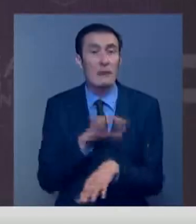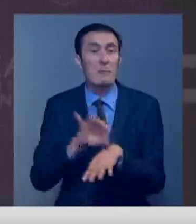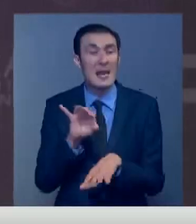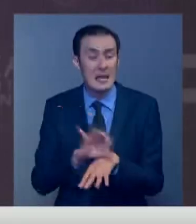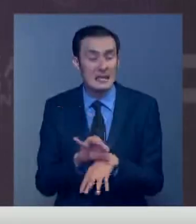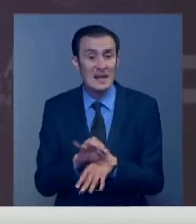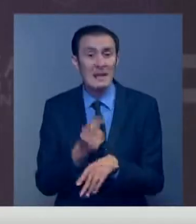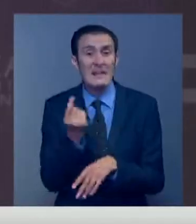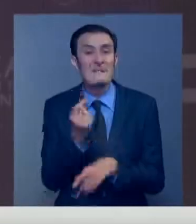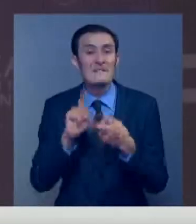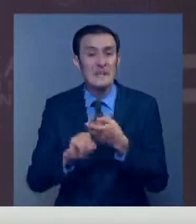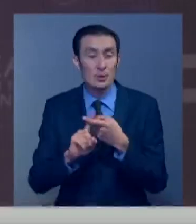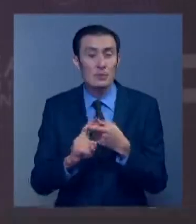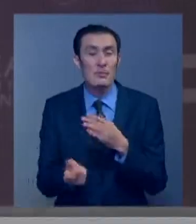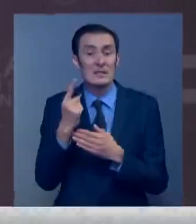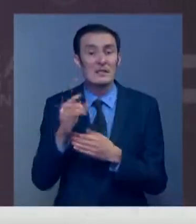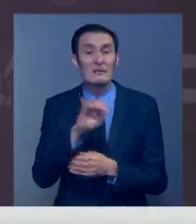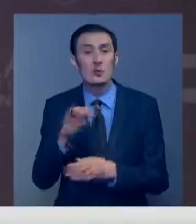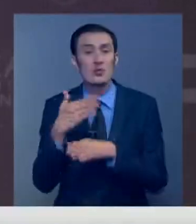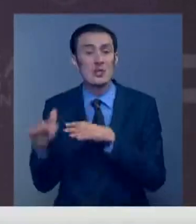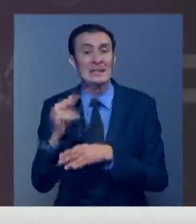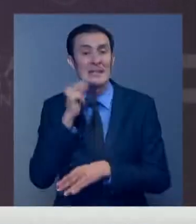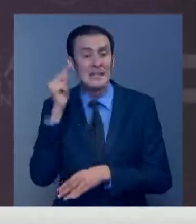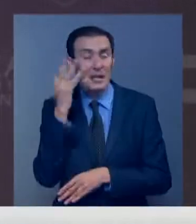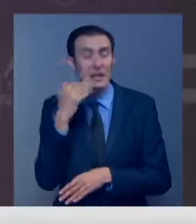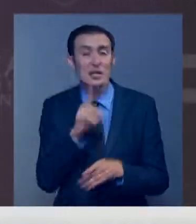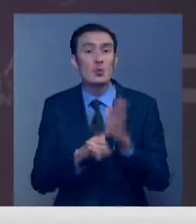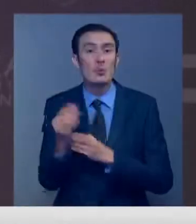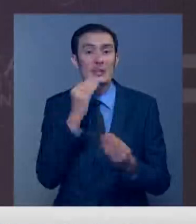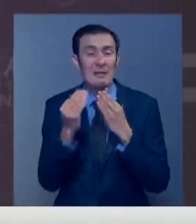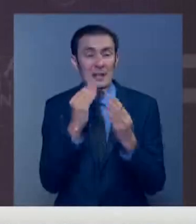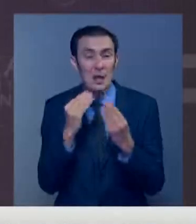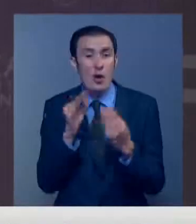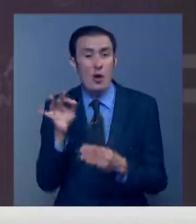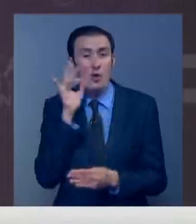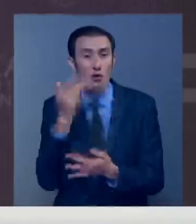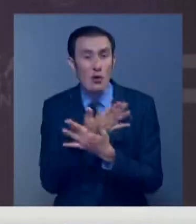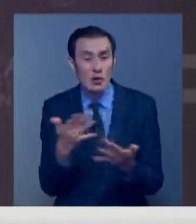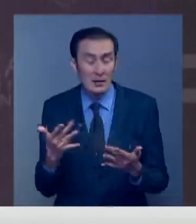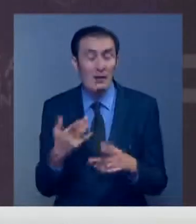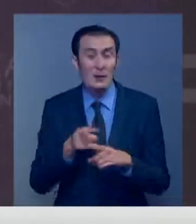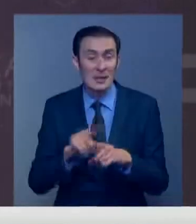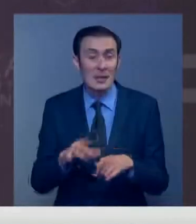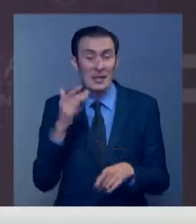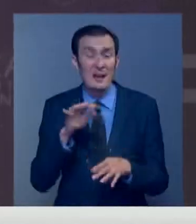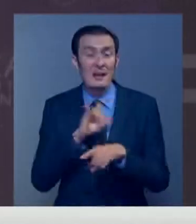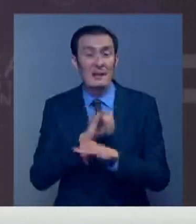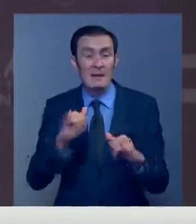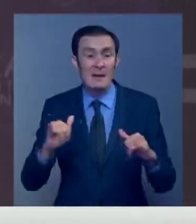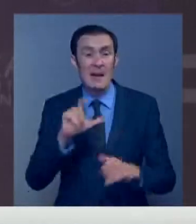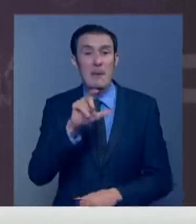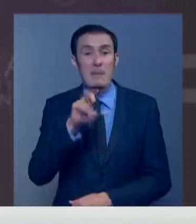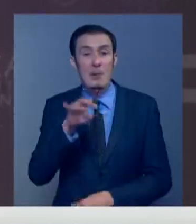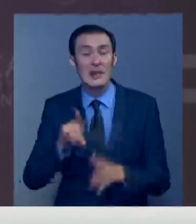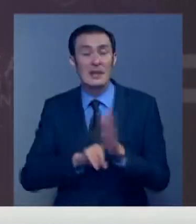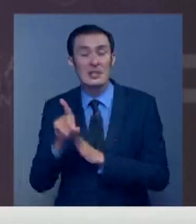болезни. Вирус SARS возник в южной части Китая, когда стали употреблять диких кошек. Вирус Эбола, когда в Западной Африке стали